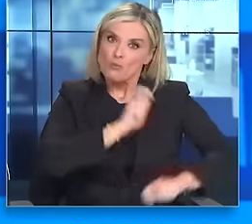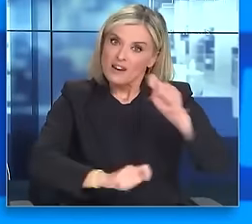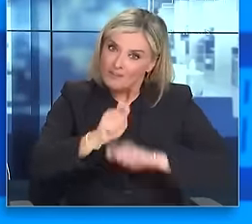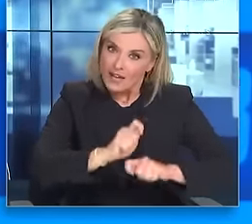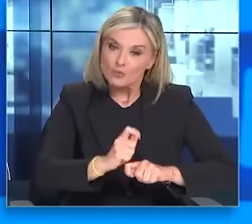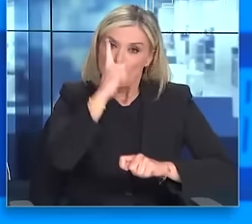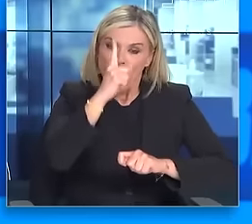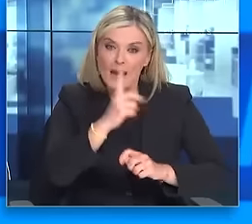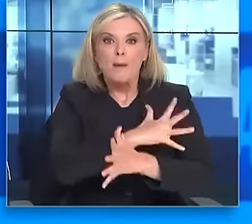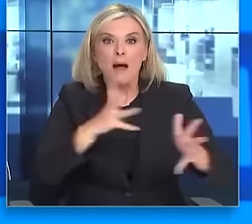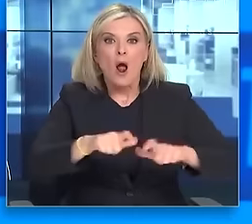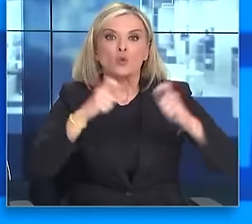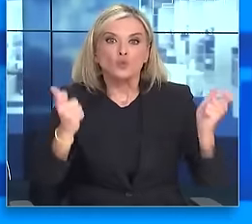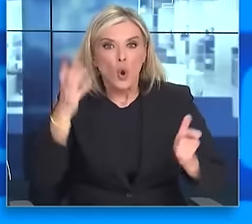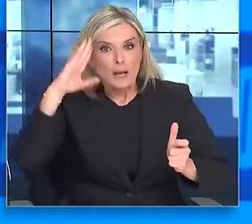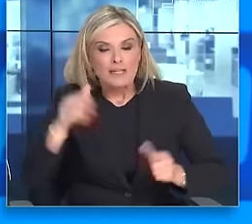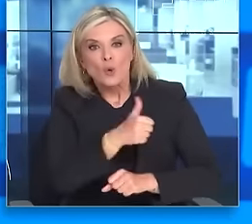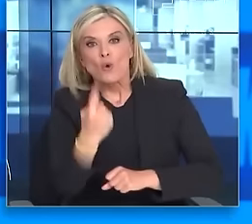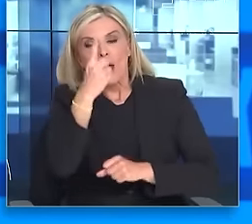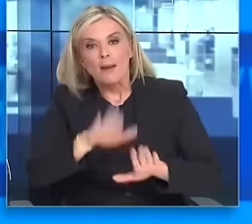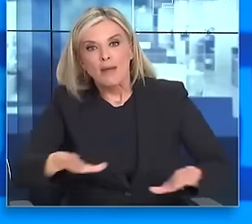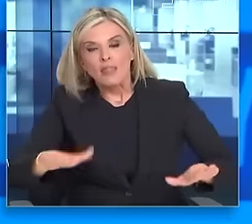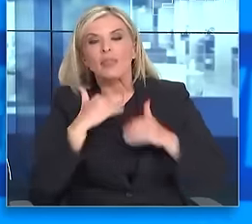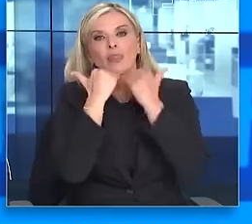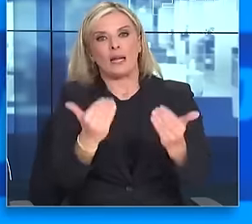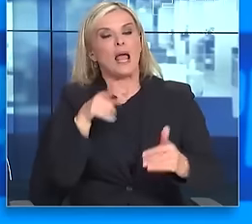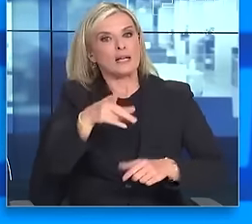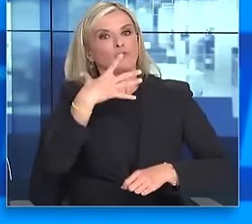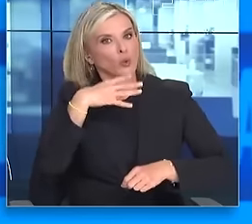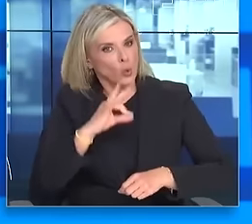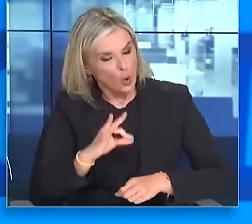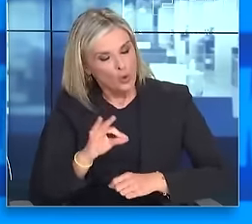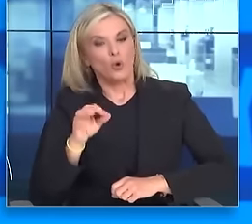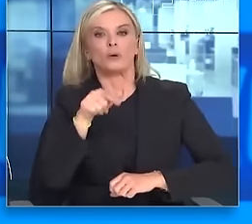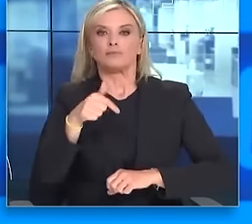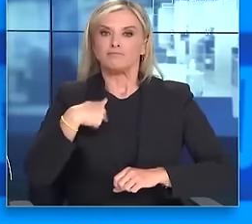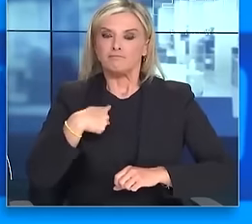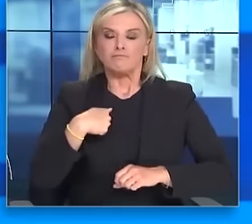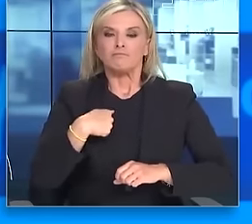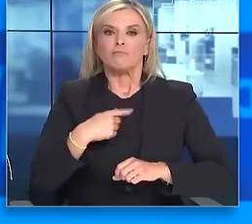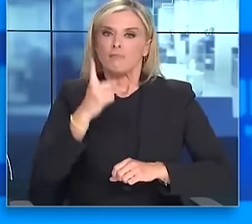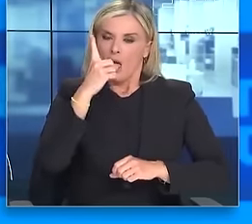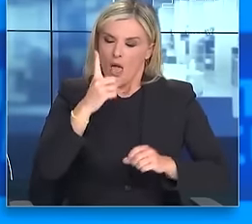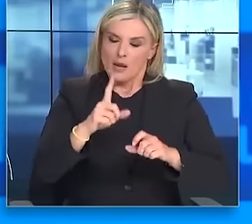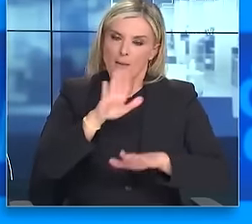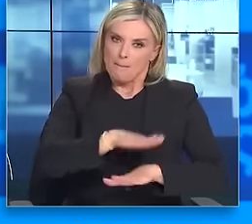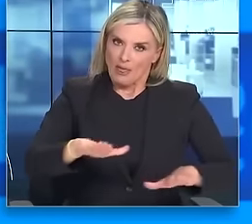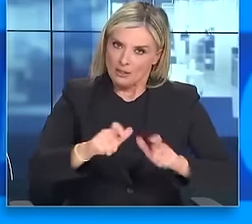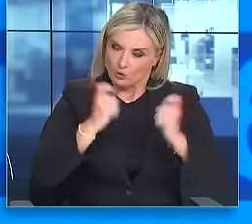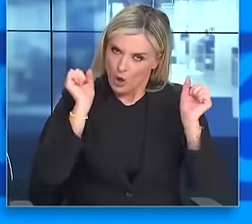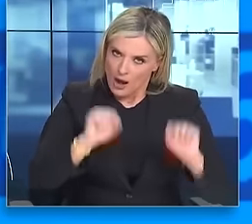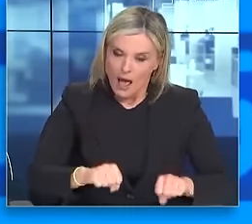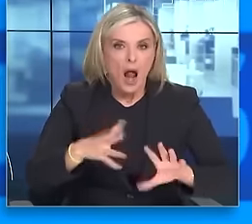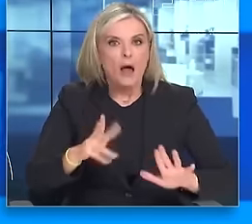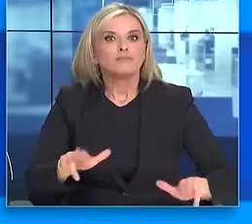τριών καθηγητών των βασικών μαθημάτων και τα υπόλοιπα μαθήματα υπό την επίβλεψη αυτών των καθηγητών θα γίνονται διδακτικά. Και έρχεται τώρα και